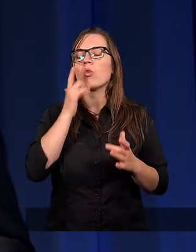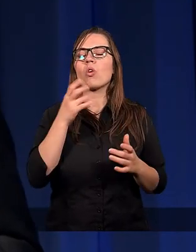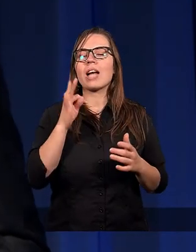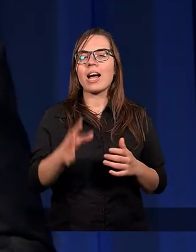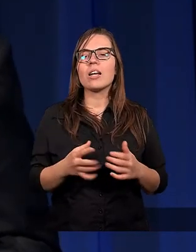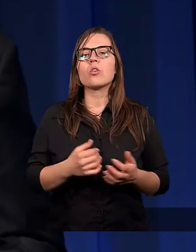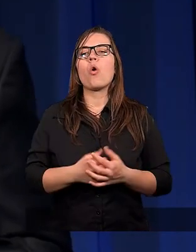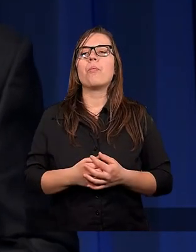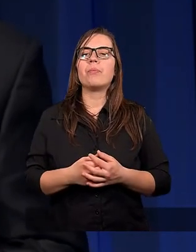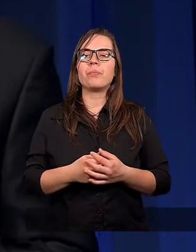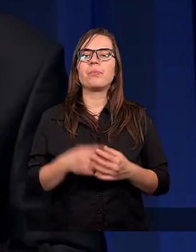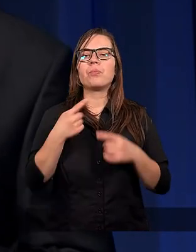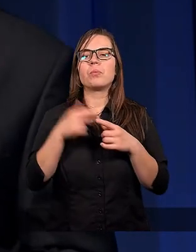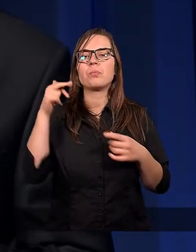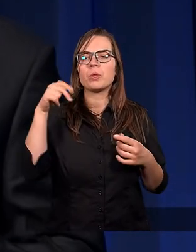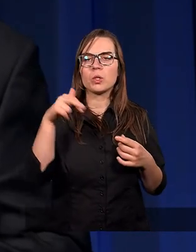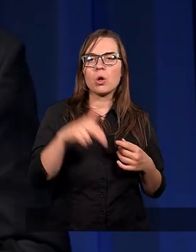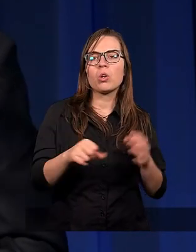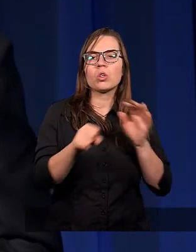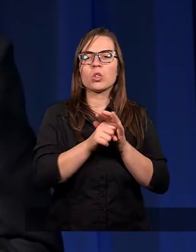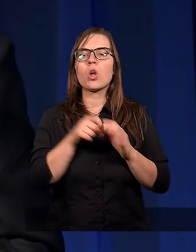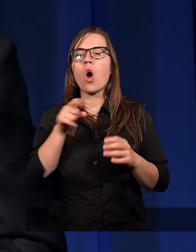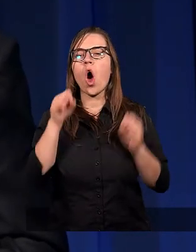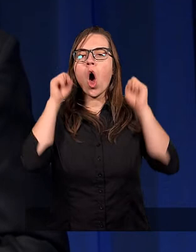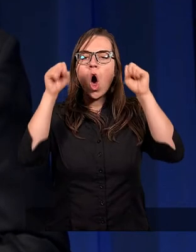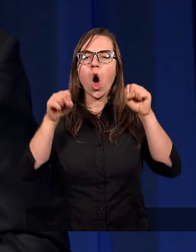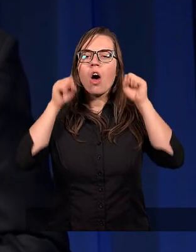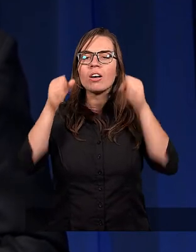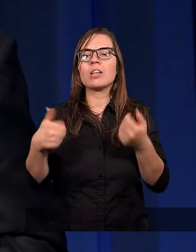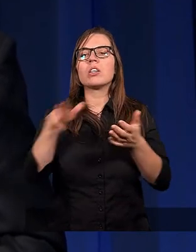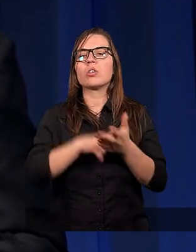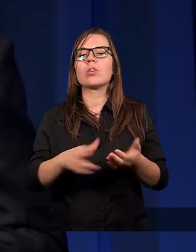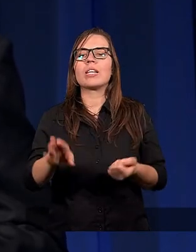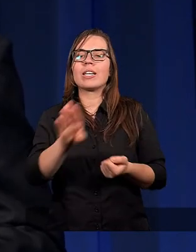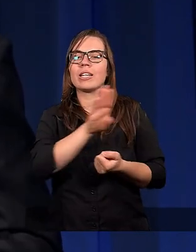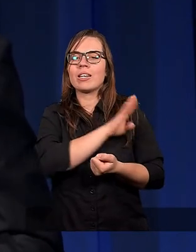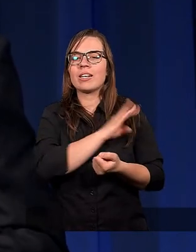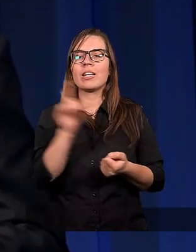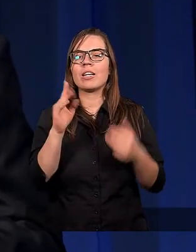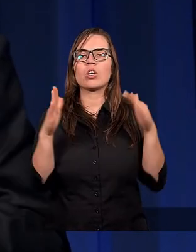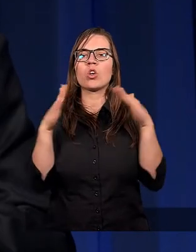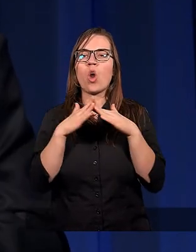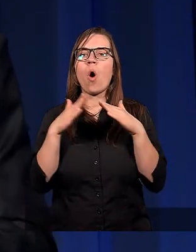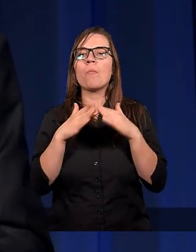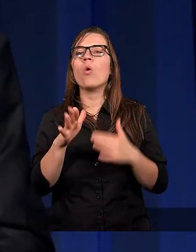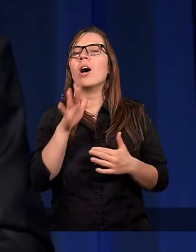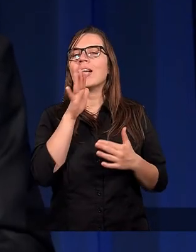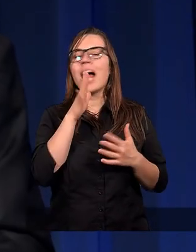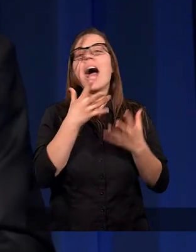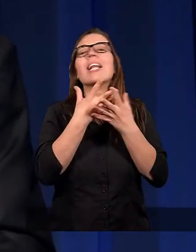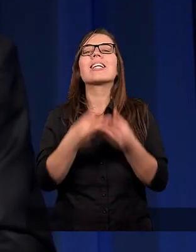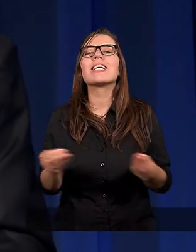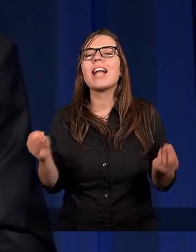takiego. Przyszedłem do owiec, które zginęły z domu Izraela.